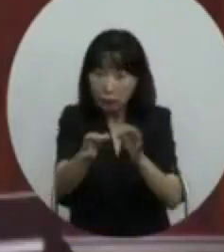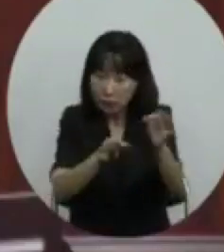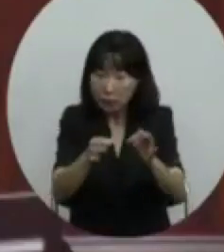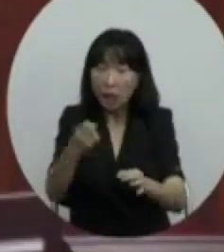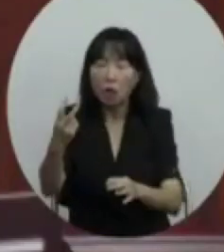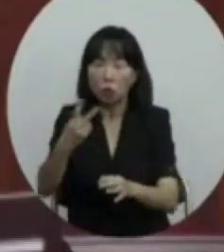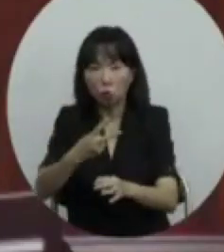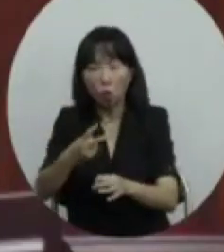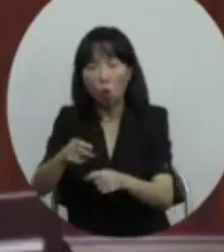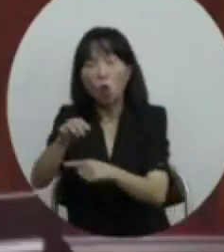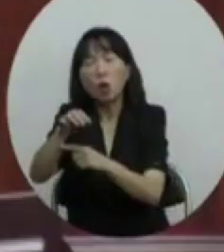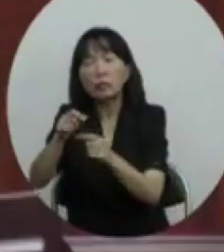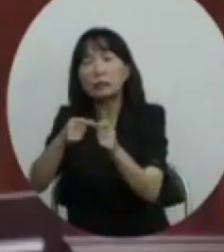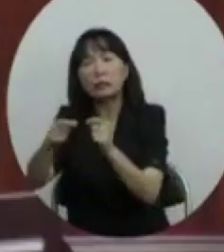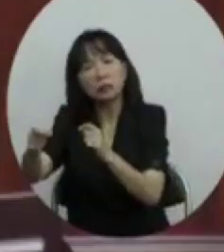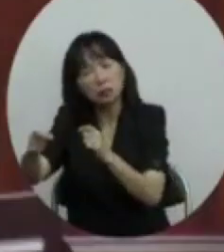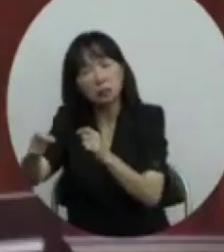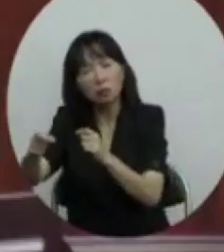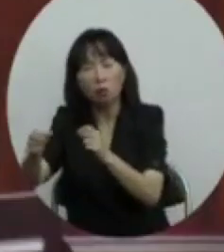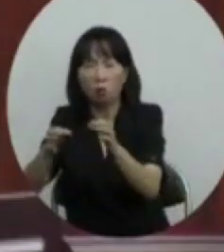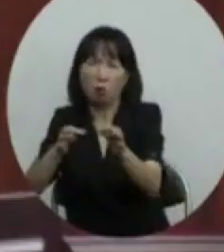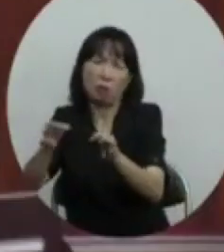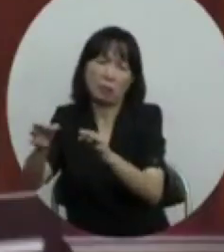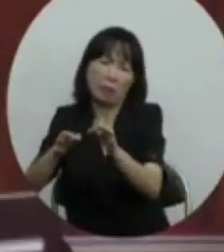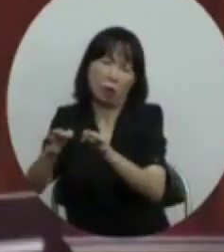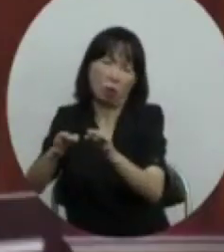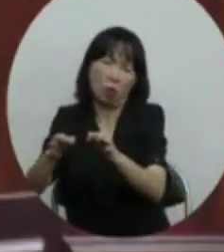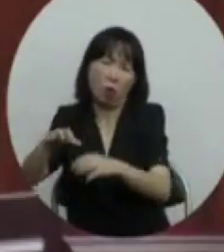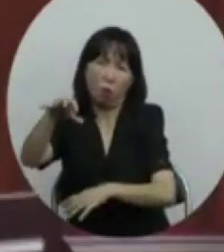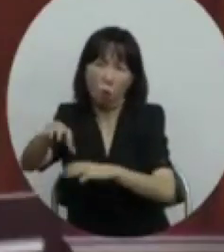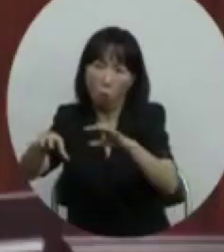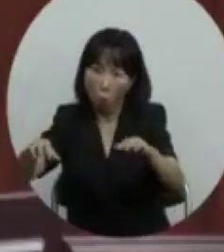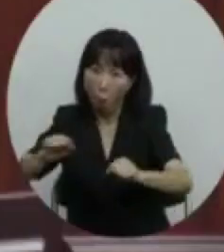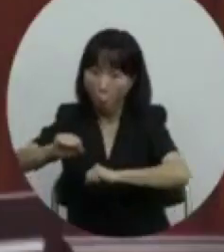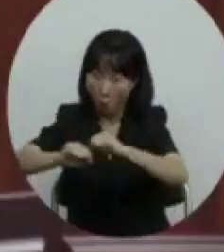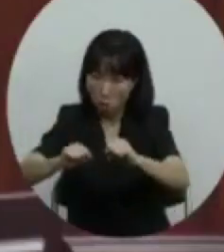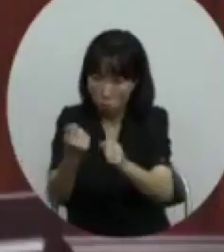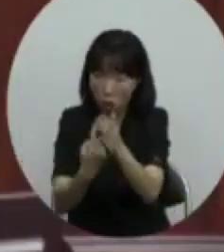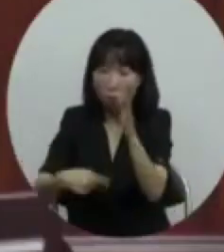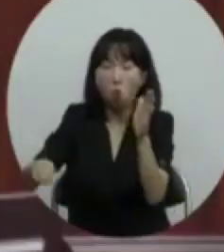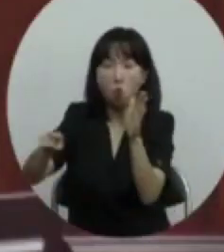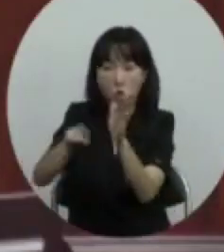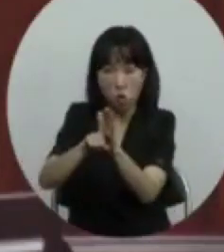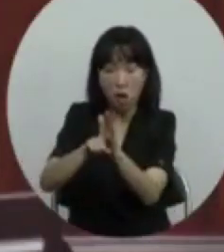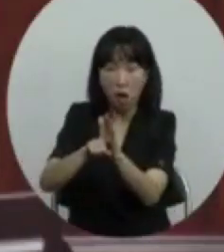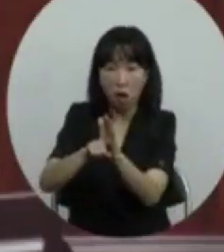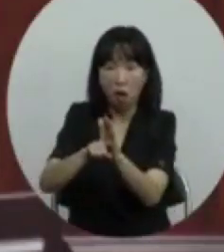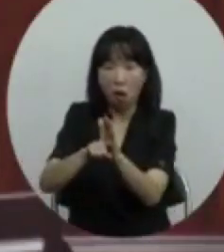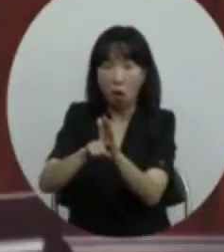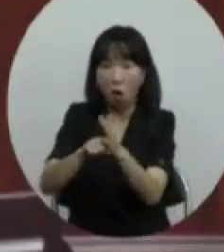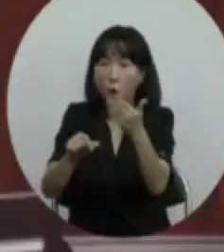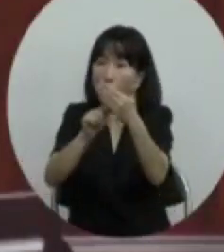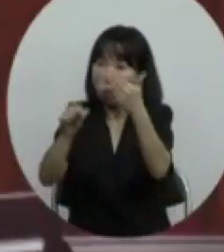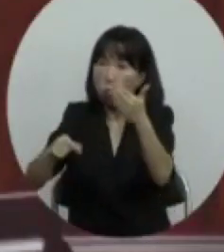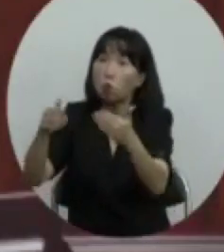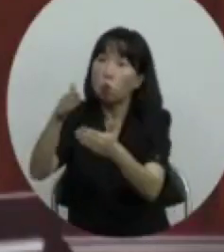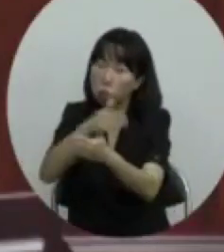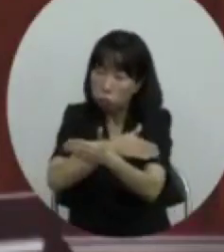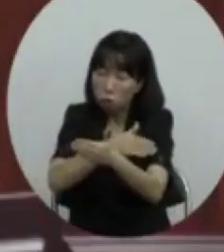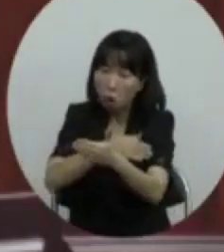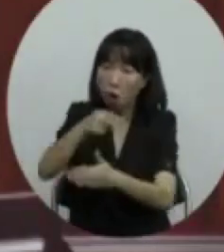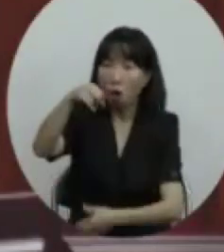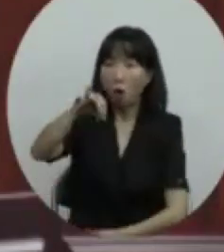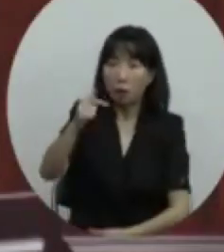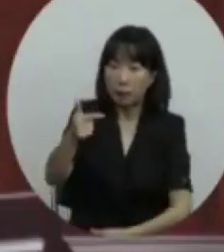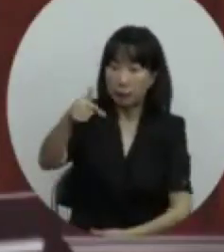상권 매출 증대 및 원도심 상권 활성화를 위해 여주시는 지난해 9월부터 신세계